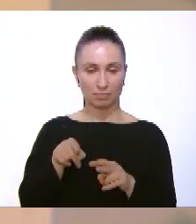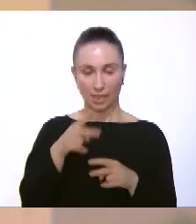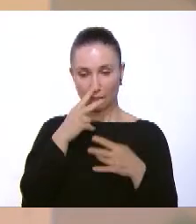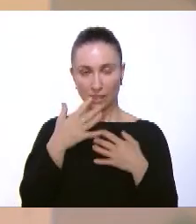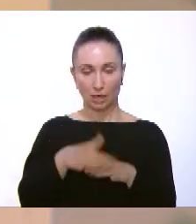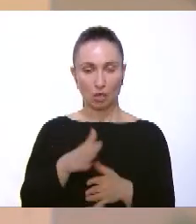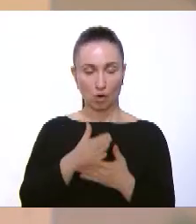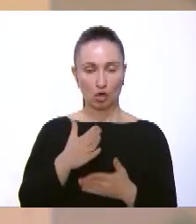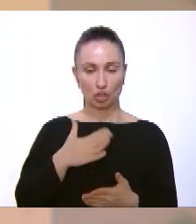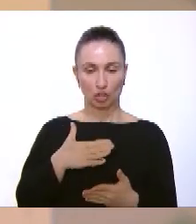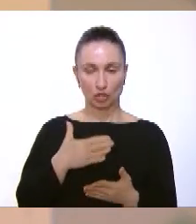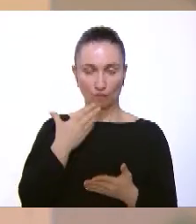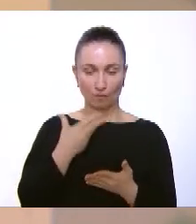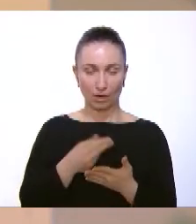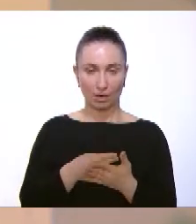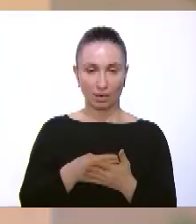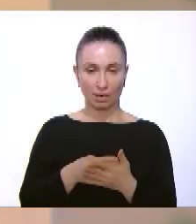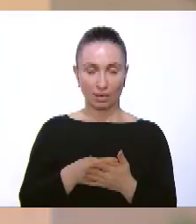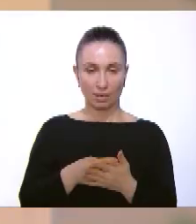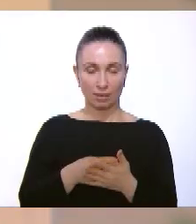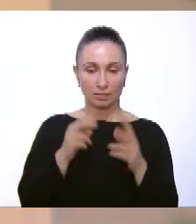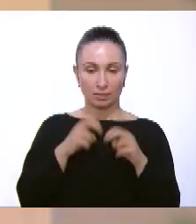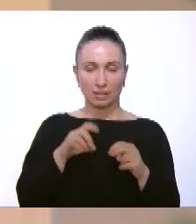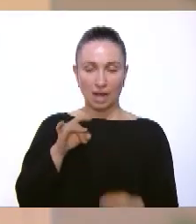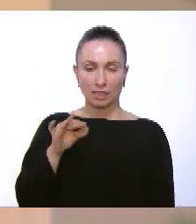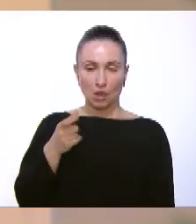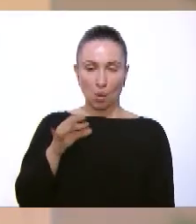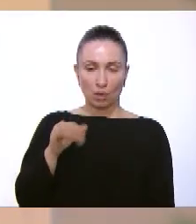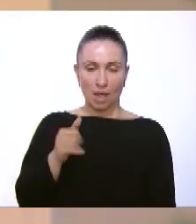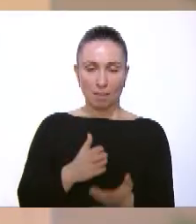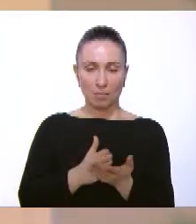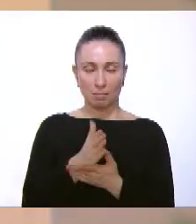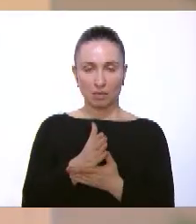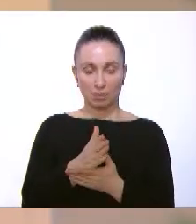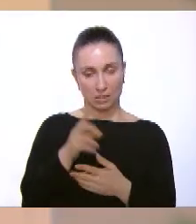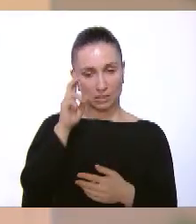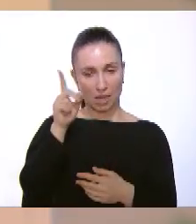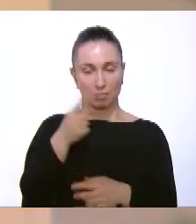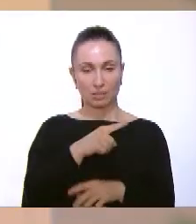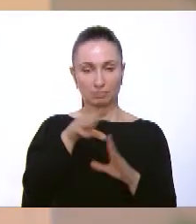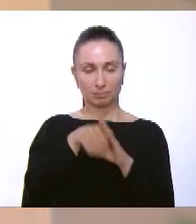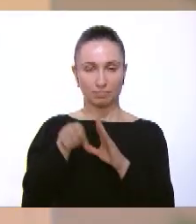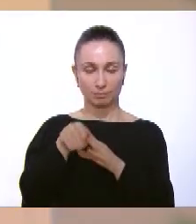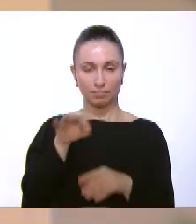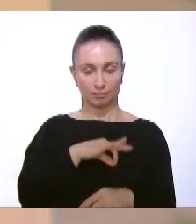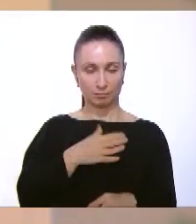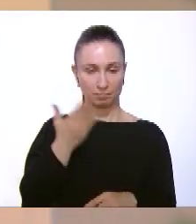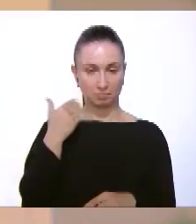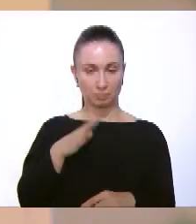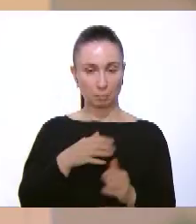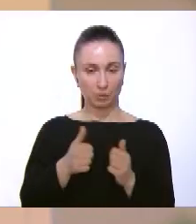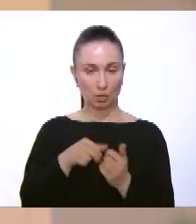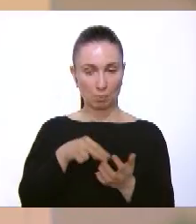ინტეგრირებული გახლავთ ჩვენს რადიოლოგიურ, ასე ვთქვათ, მიმართულებაში და ძირითადად სახელმწიფო კლინიკებში გამოიყენებოდა ეს